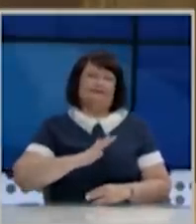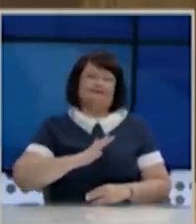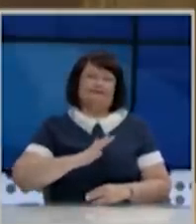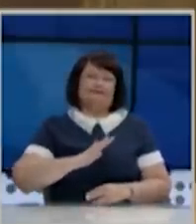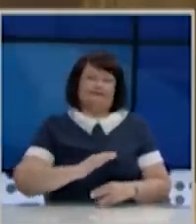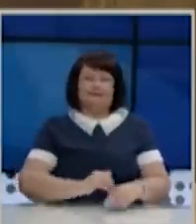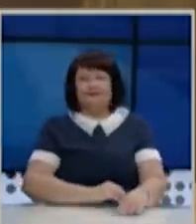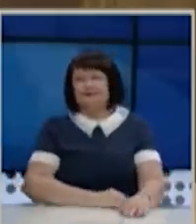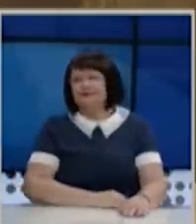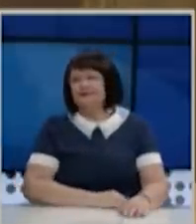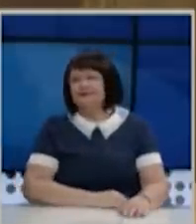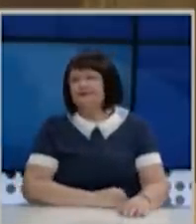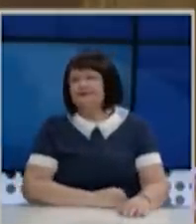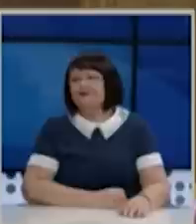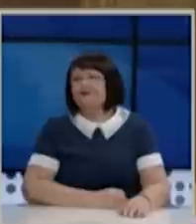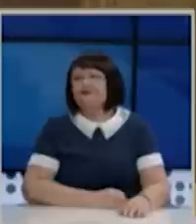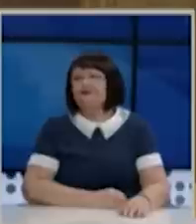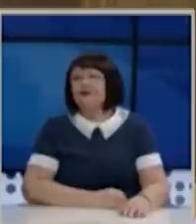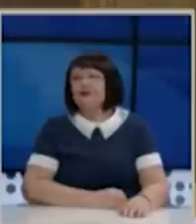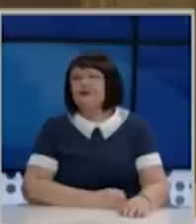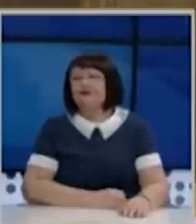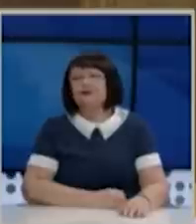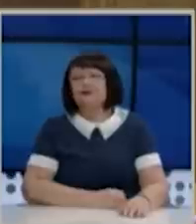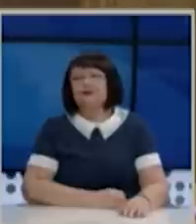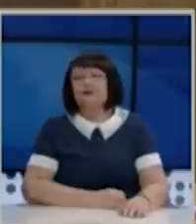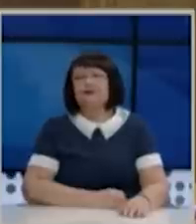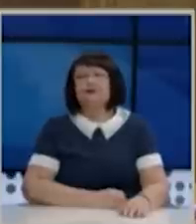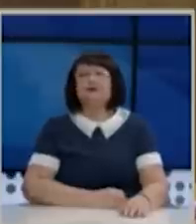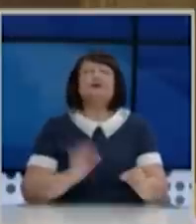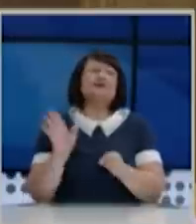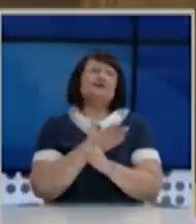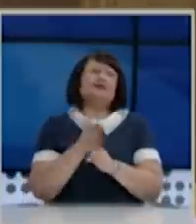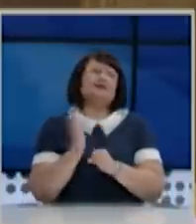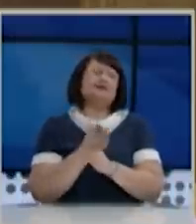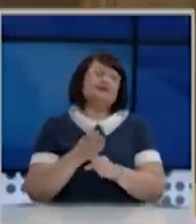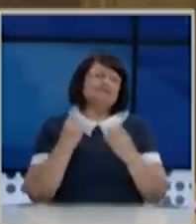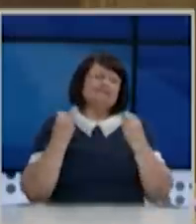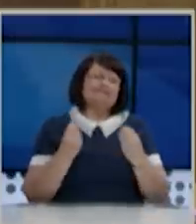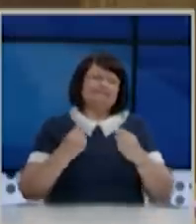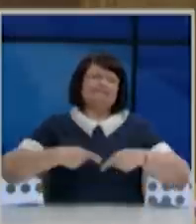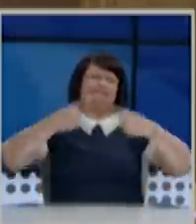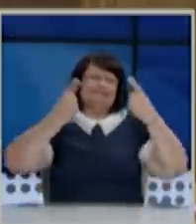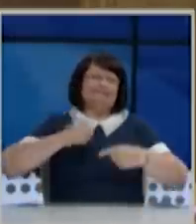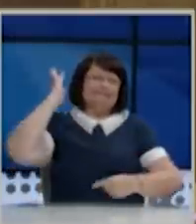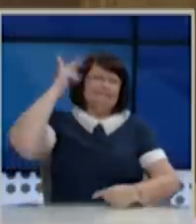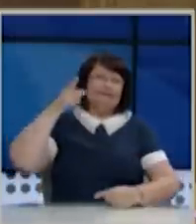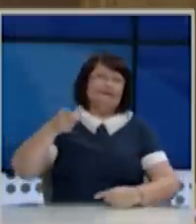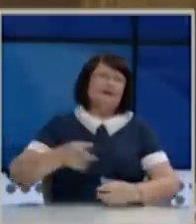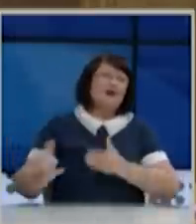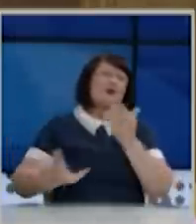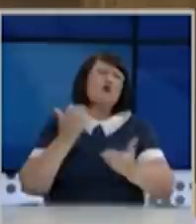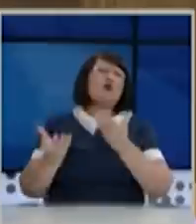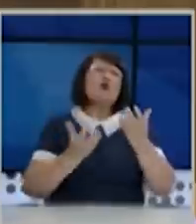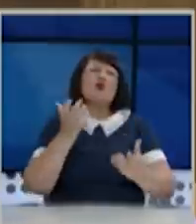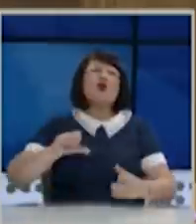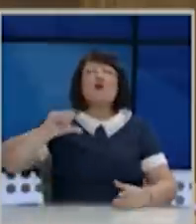λεκανοπεδίου δασών της. Μέχρι την ανυπολόγιστη καταστροφή στον Εύρο, τη μεγαλύτερη πυρκαγιά στην